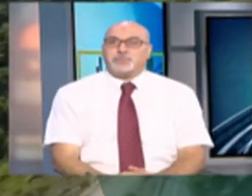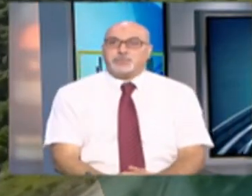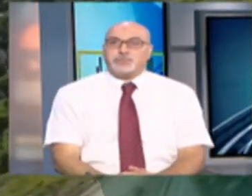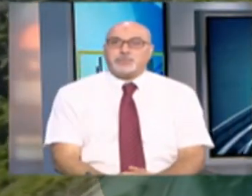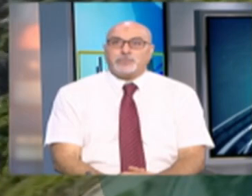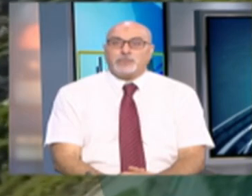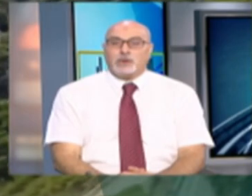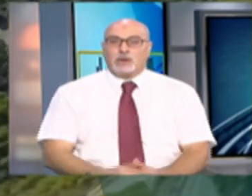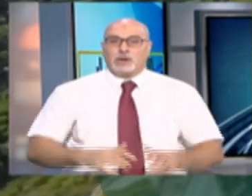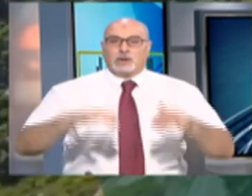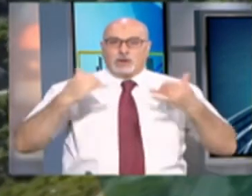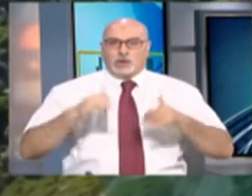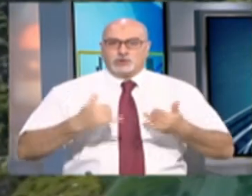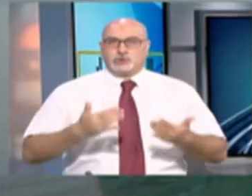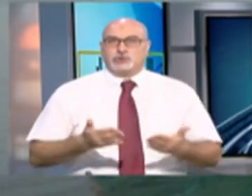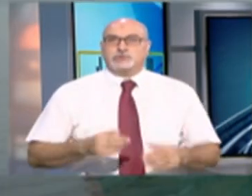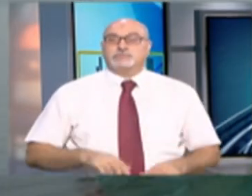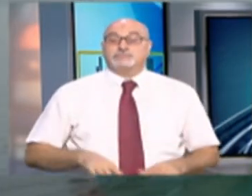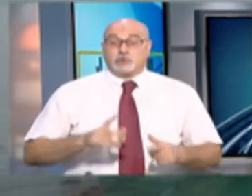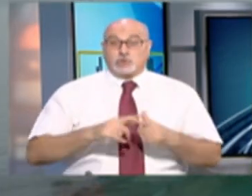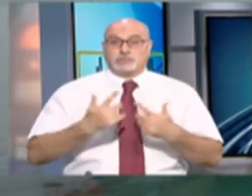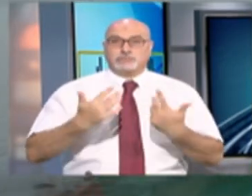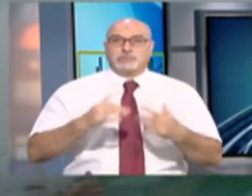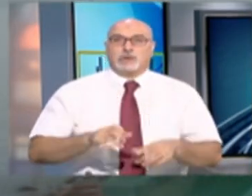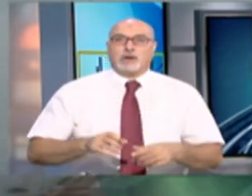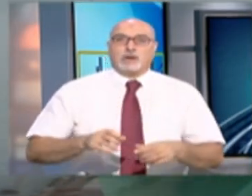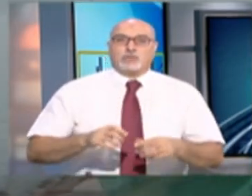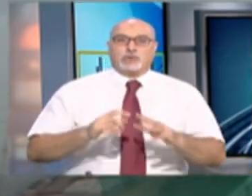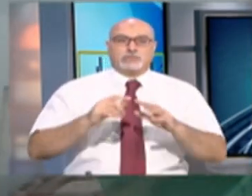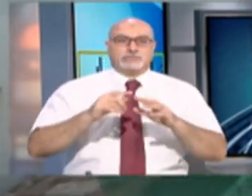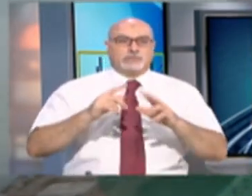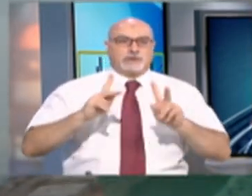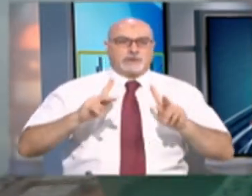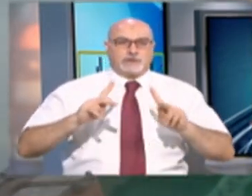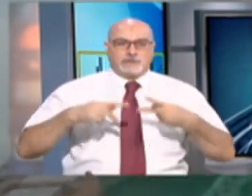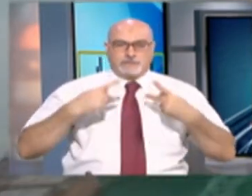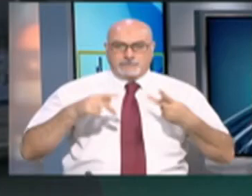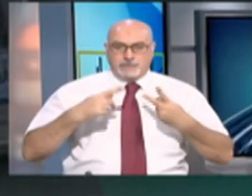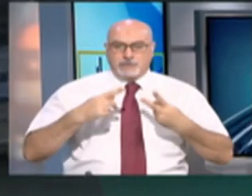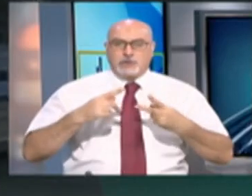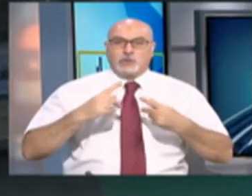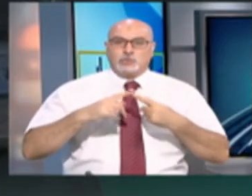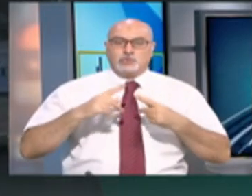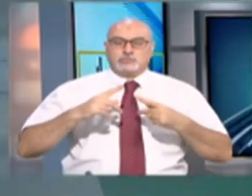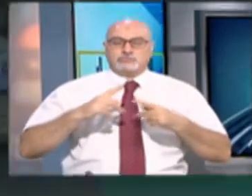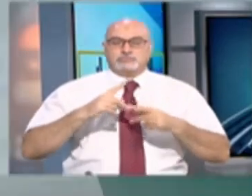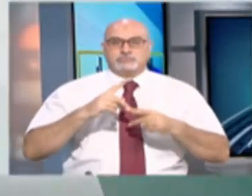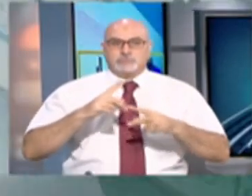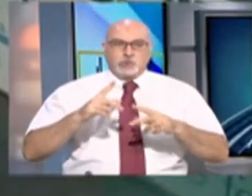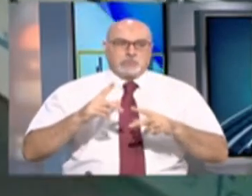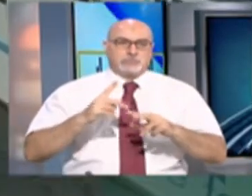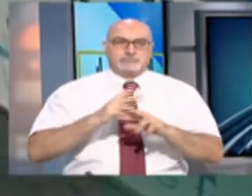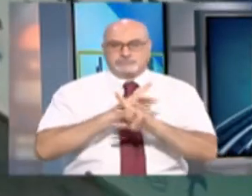ولأن الجزائر قصة بث فيها الوجود معاني السمو بروع الحياة، ارتياح ورضا شعور كل من